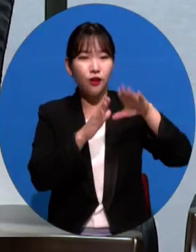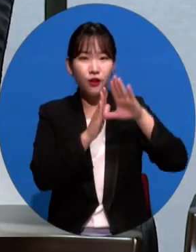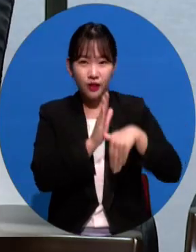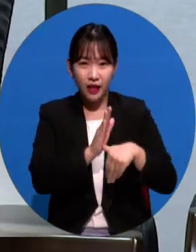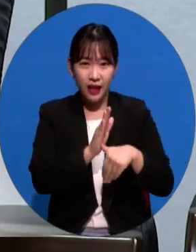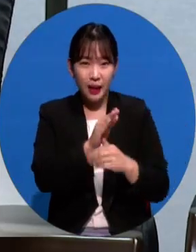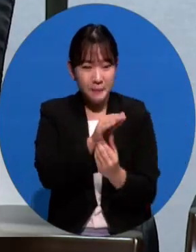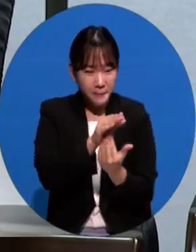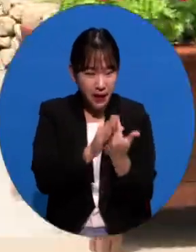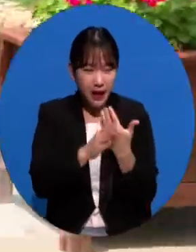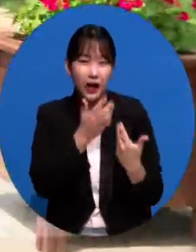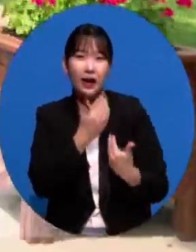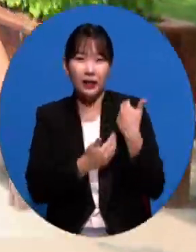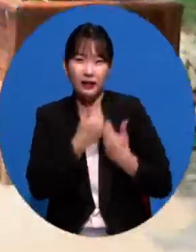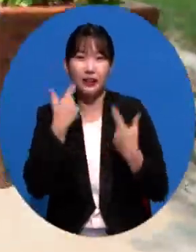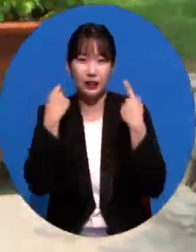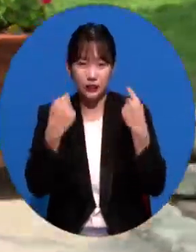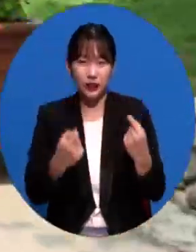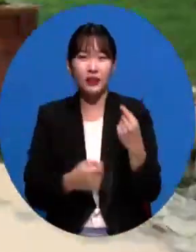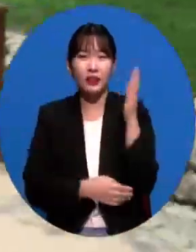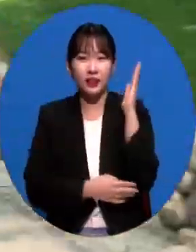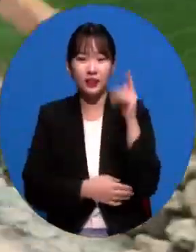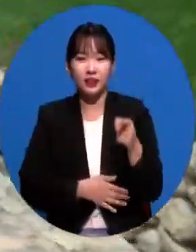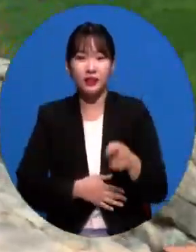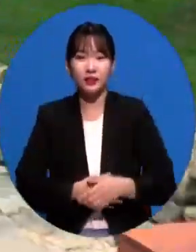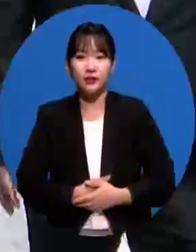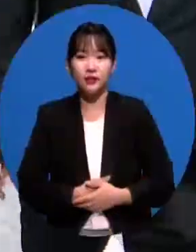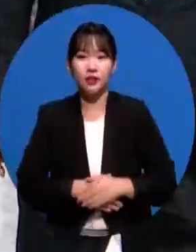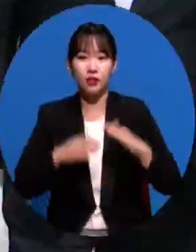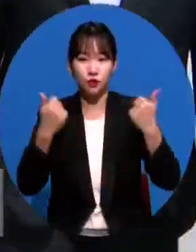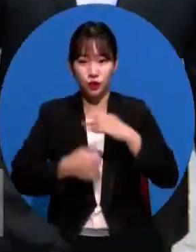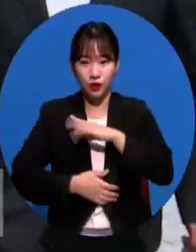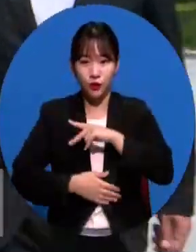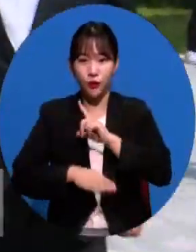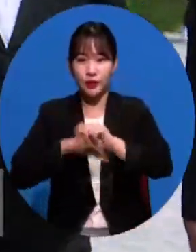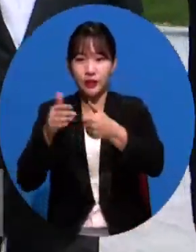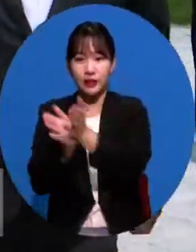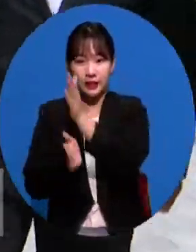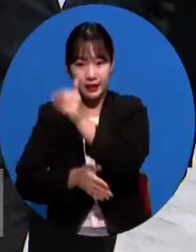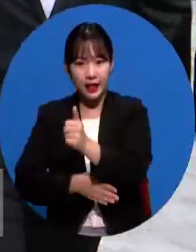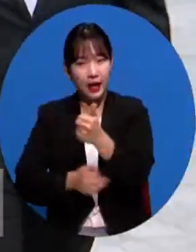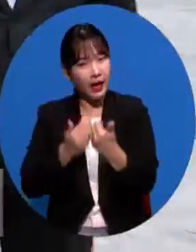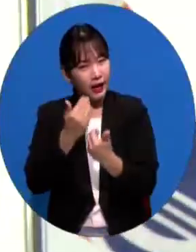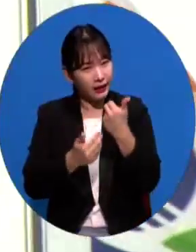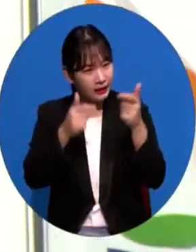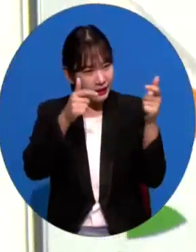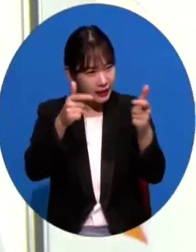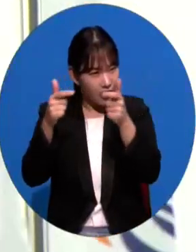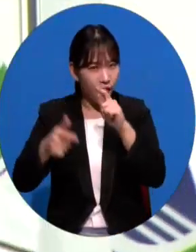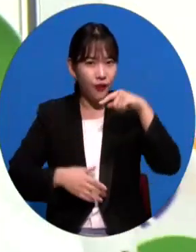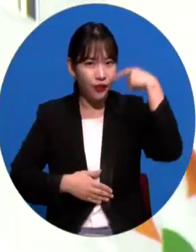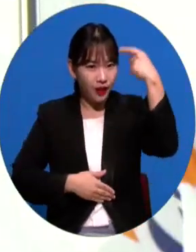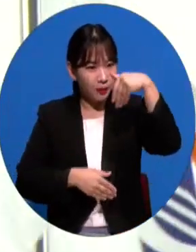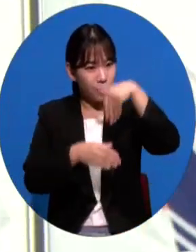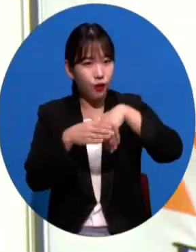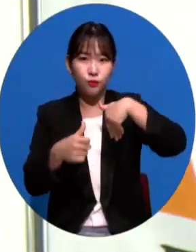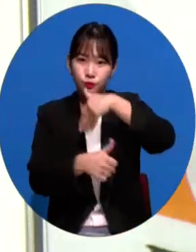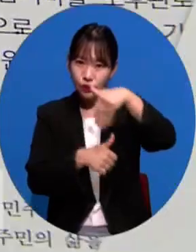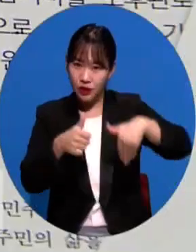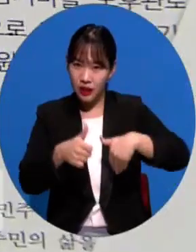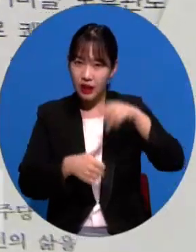비롯된 앙금이 여전하다는 증거입니다 국회의원과 자치단체장이 껄끄러운 지역들의 다음 총선